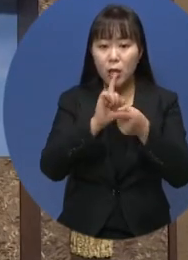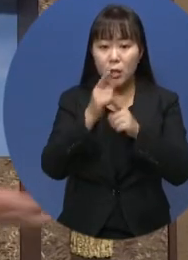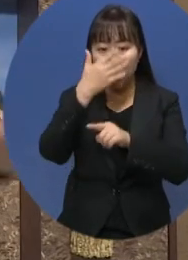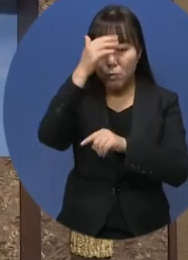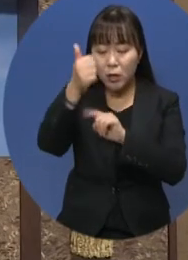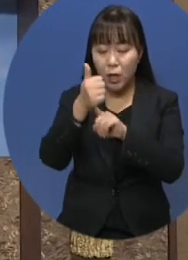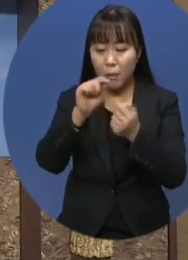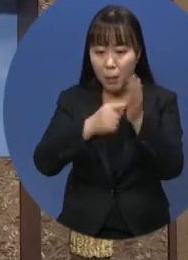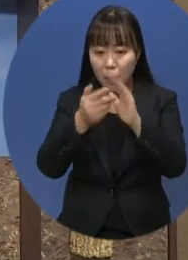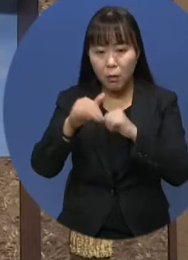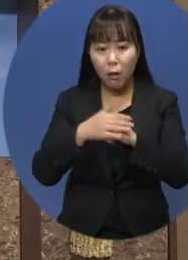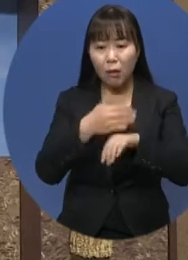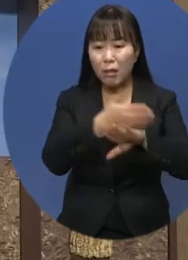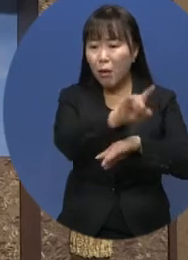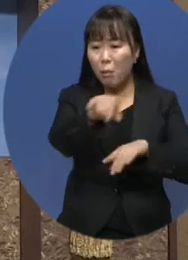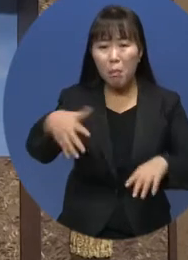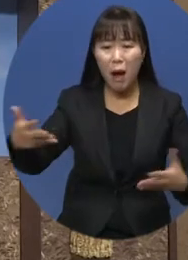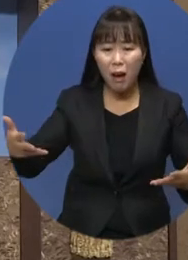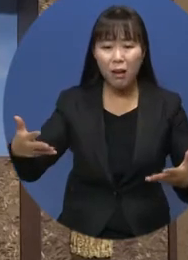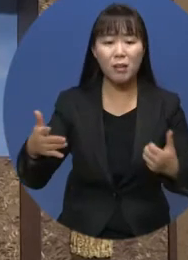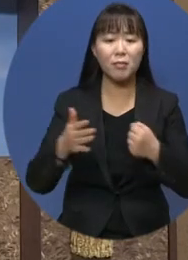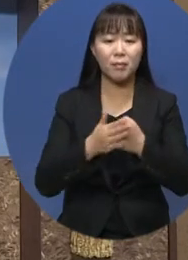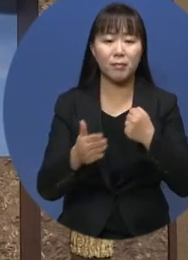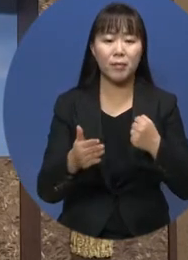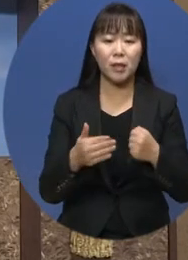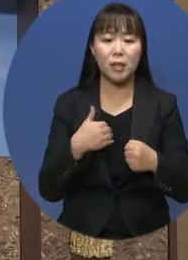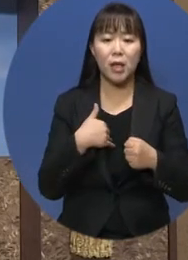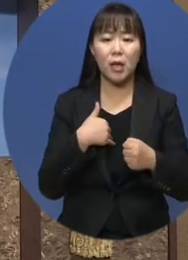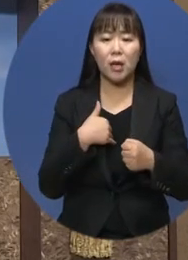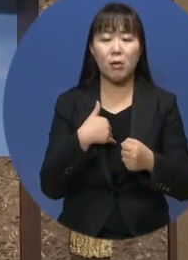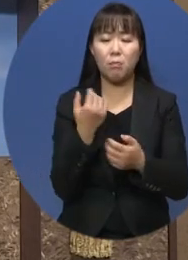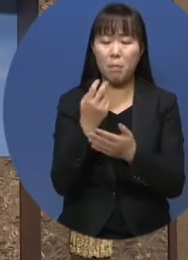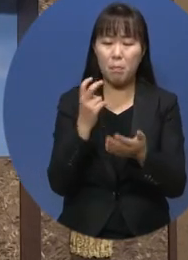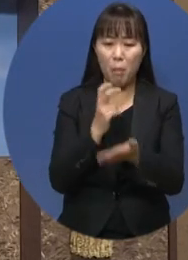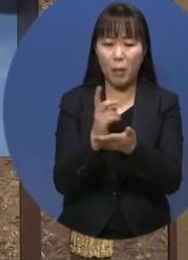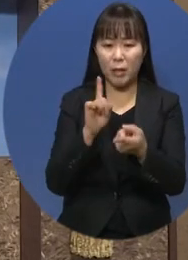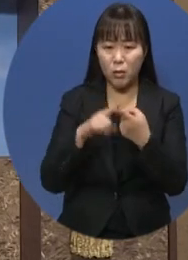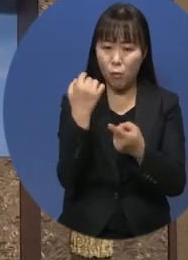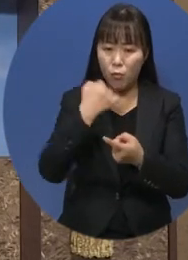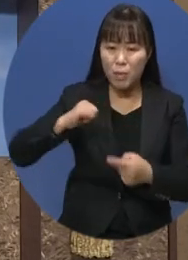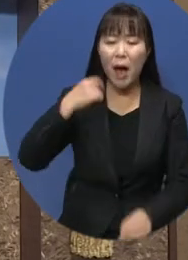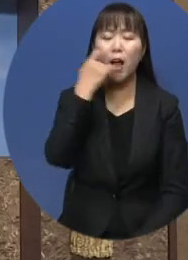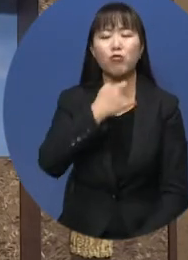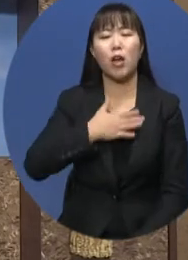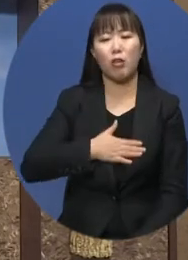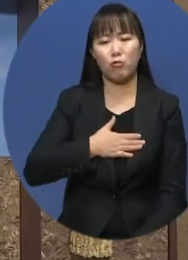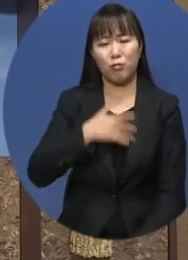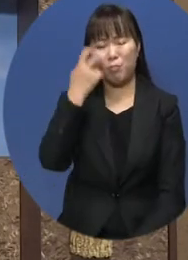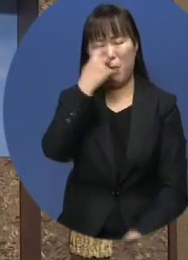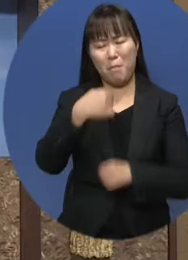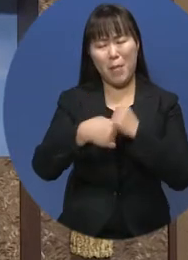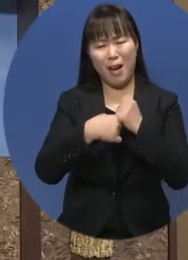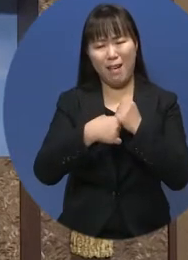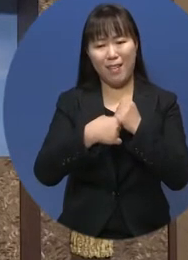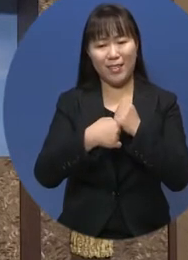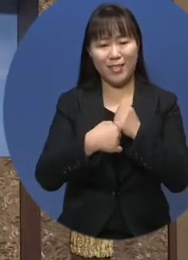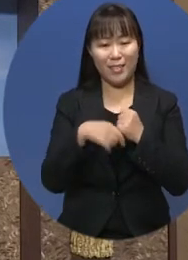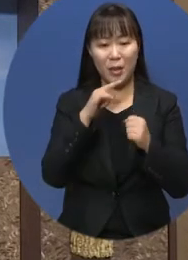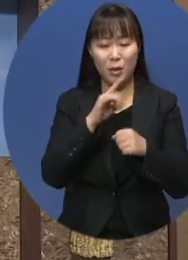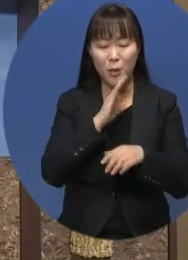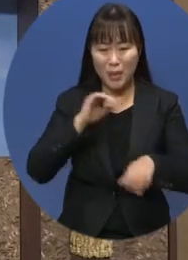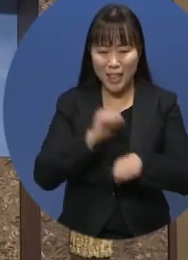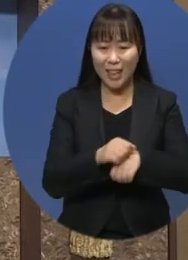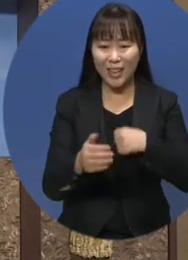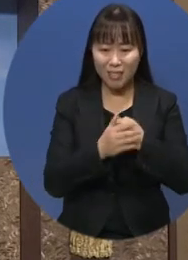다른 데 가 워낙 안 하니까 제가 법 위반을 한 줄 알고 허사 대상으로 9 예 넘어서다 너무 살 햇더니